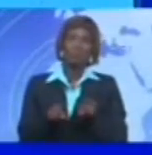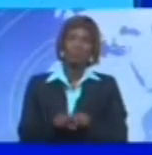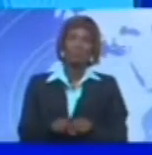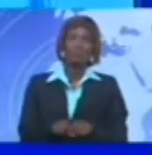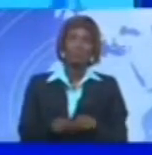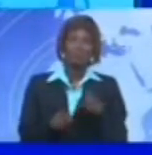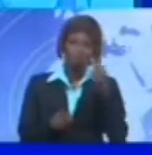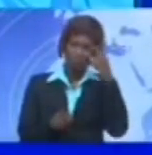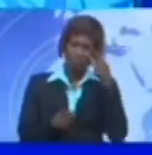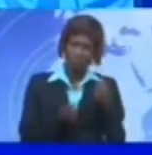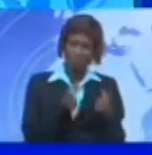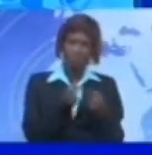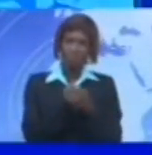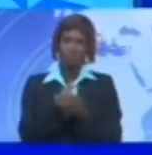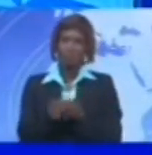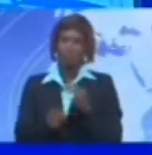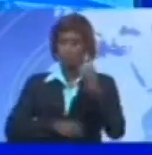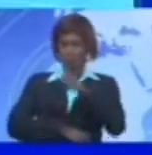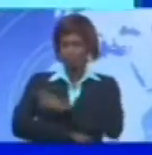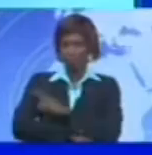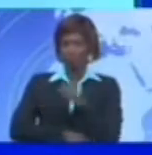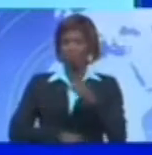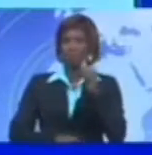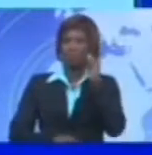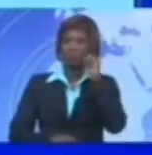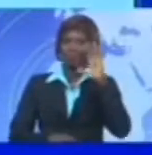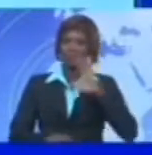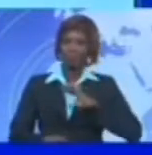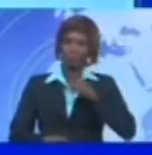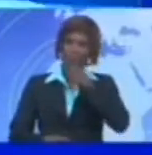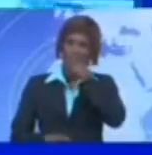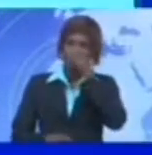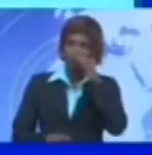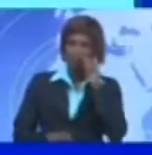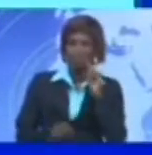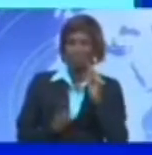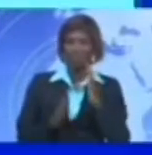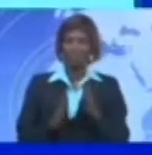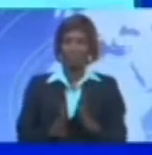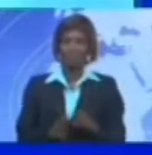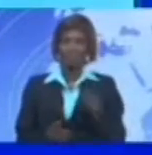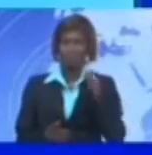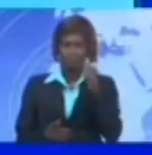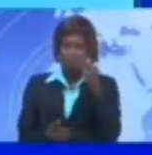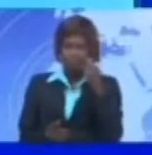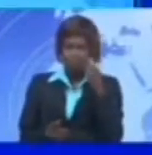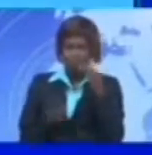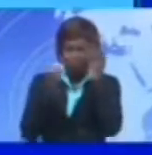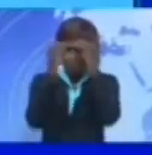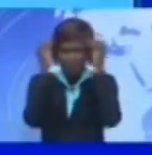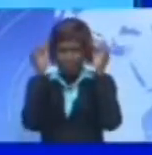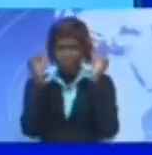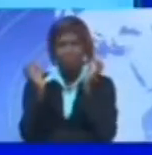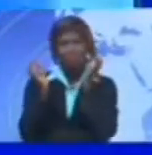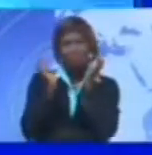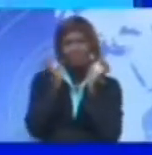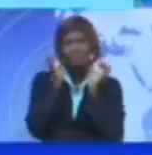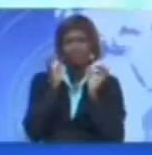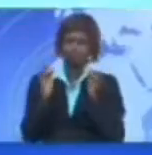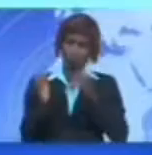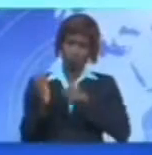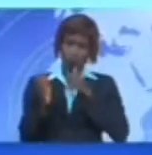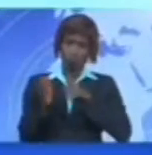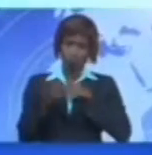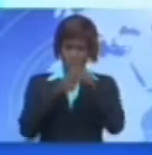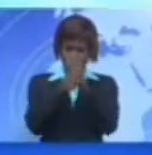femme gabonaise, que InterL, nous, on souligne autour du raffia, entre autres choses, comme vous pouvez voir mes différents ornements, si je peux dire. Alors,